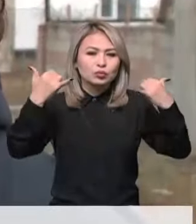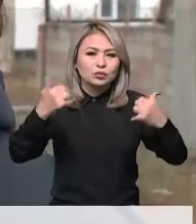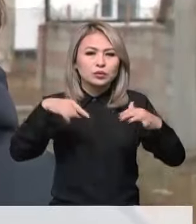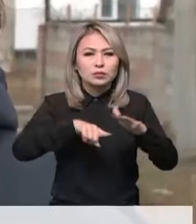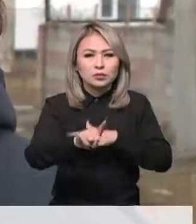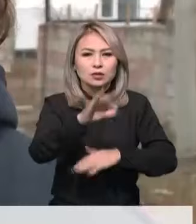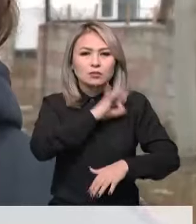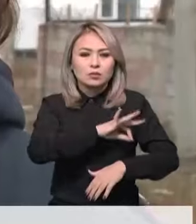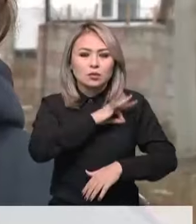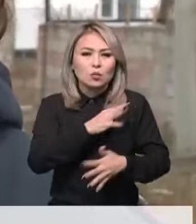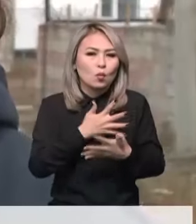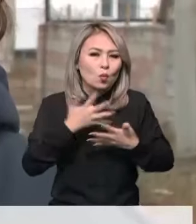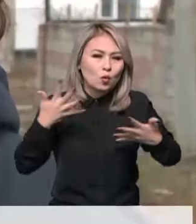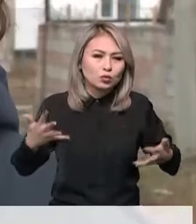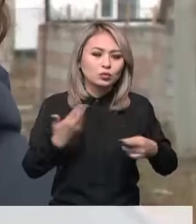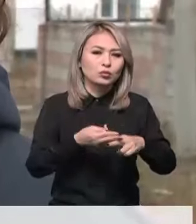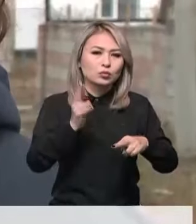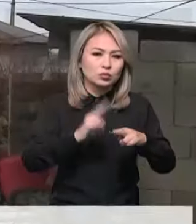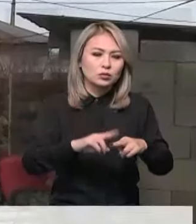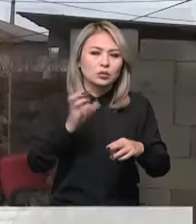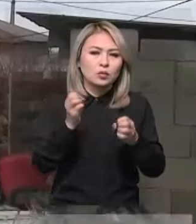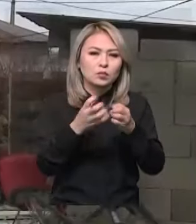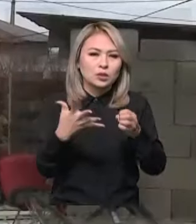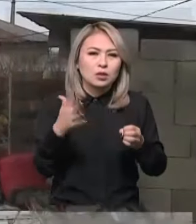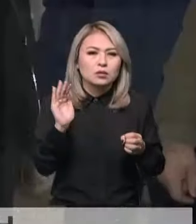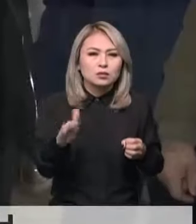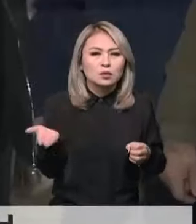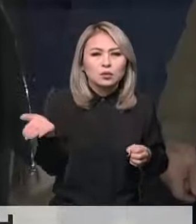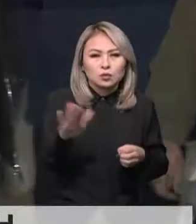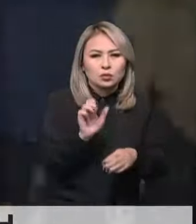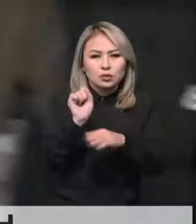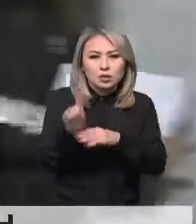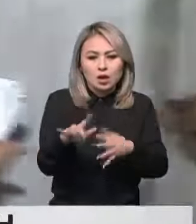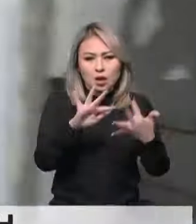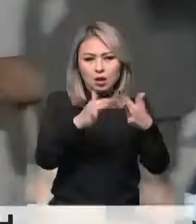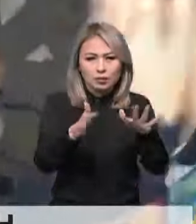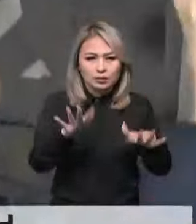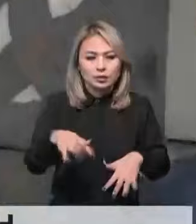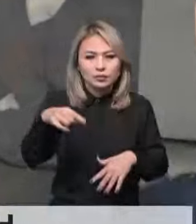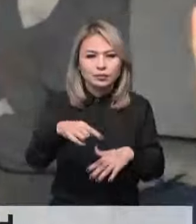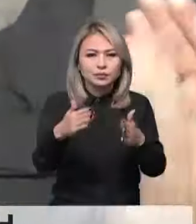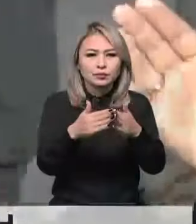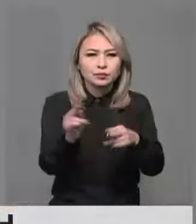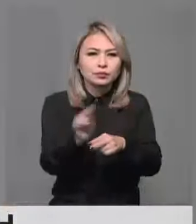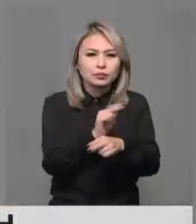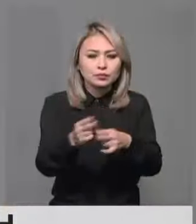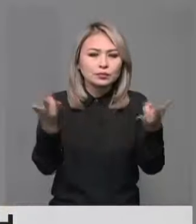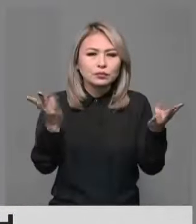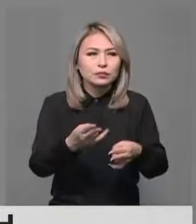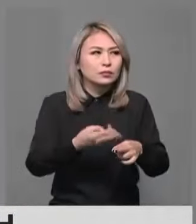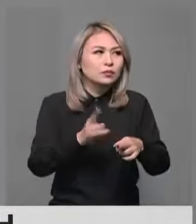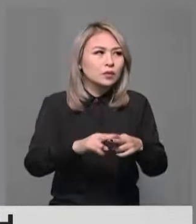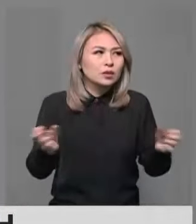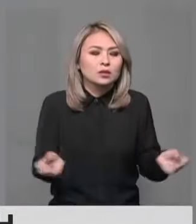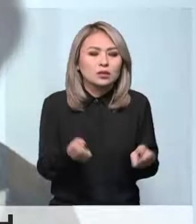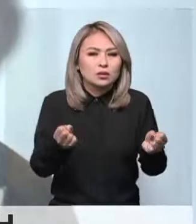құрылғының пайдасы орасан зор. Сондықтан биыл тағы 15 мың данасын орнатамыз. Ал ауылдағы мына үйдің пеші жедел жөндеуді қажет етіп тұр. Қыс